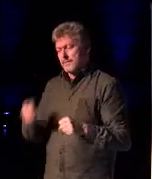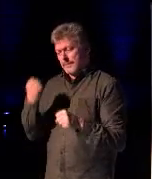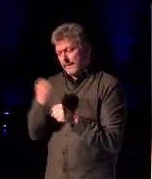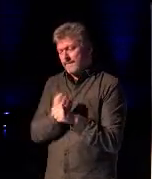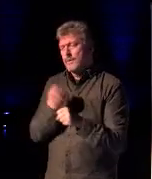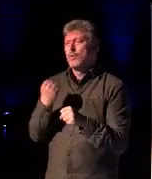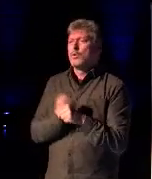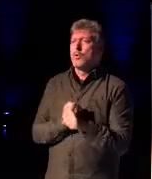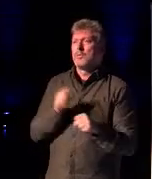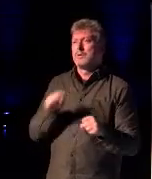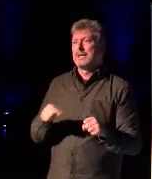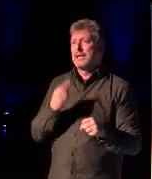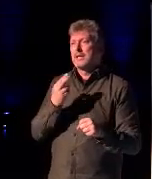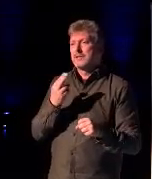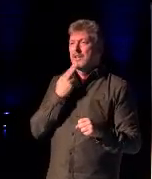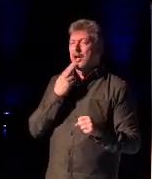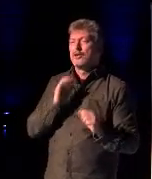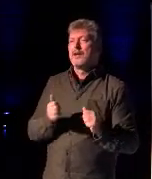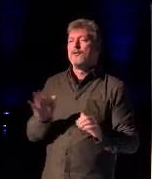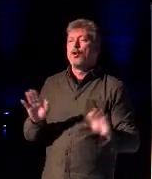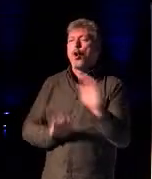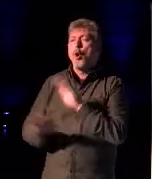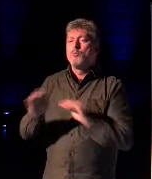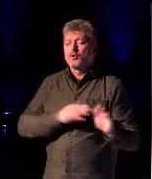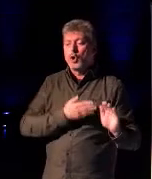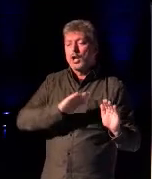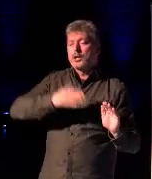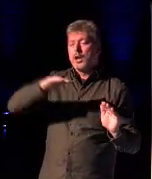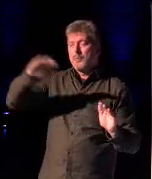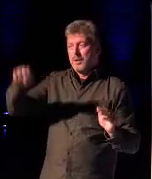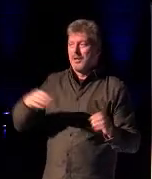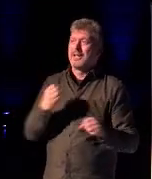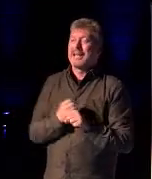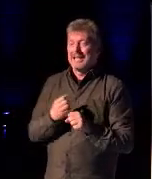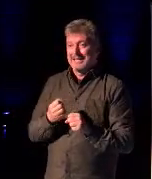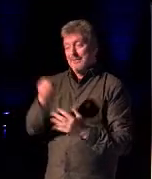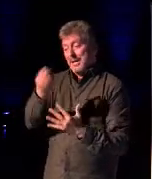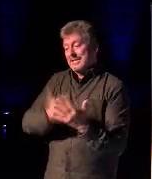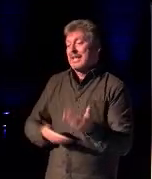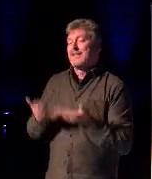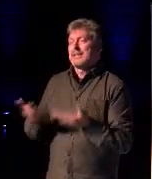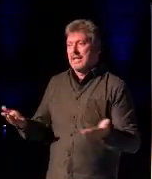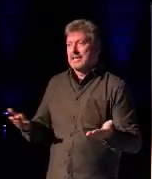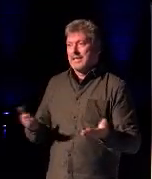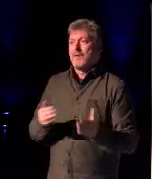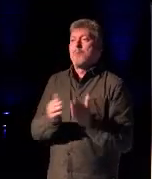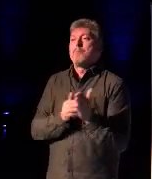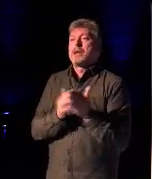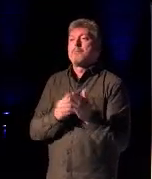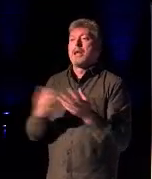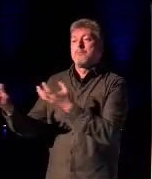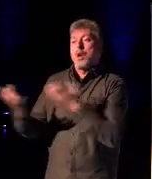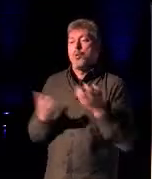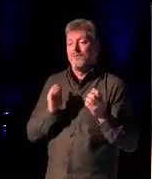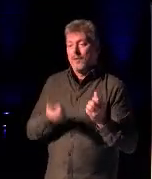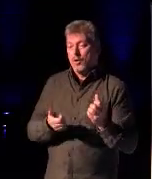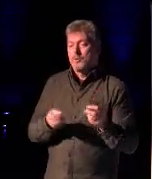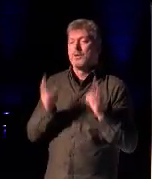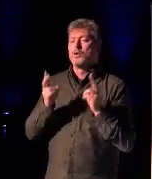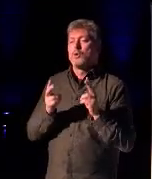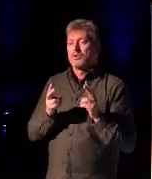jobbe på det som vi kaller omsorgstrappa. Den beskriver jo for så vidt de tjenestene som man får økende behov for, men den forteller også